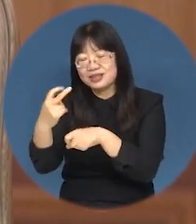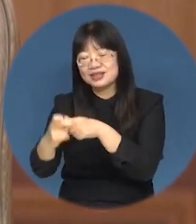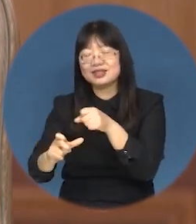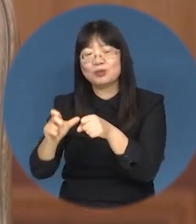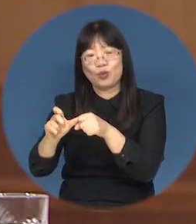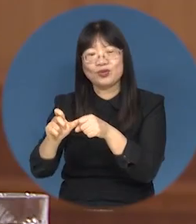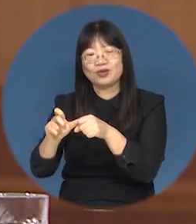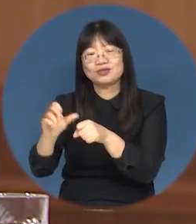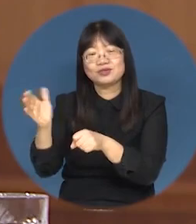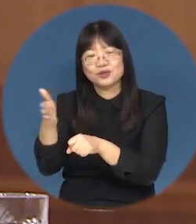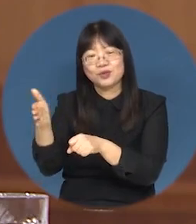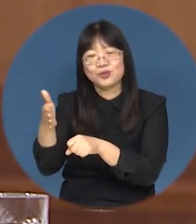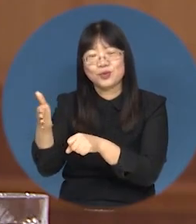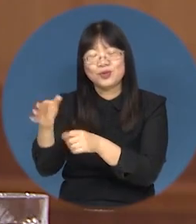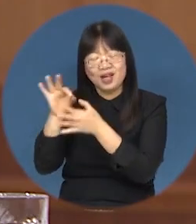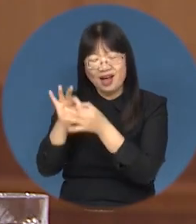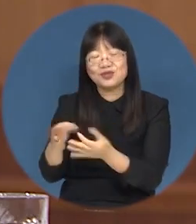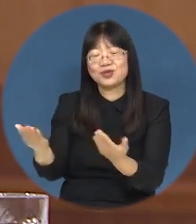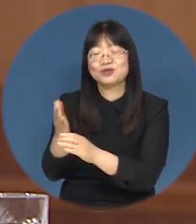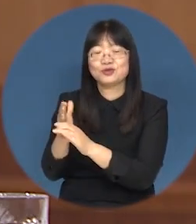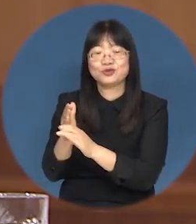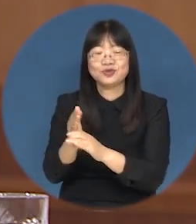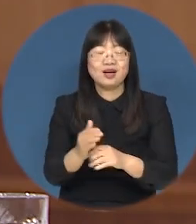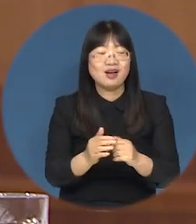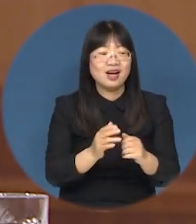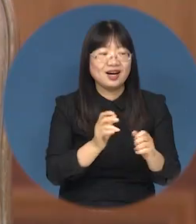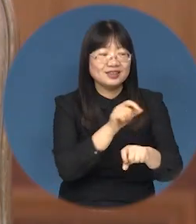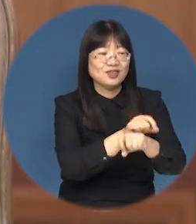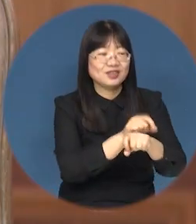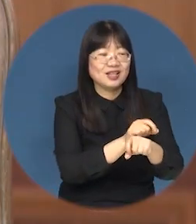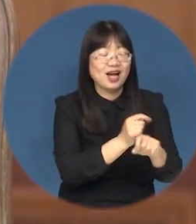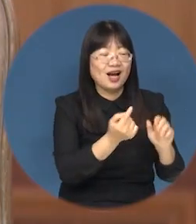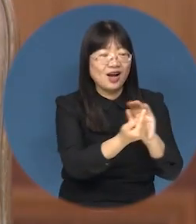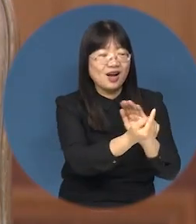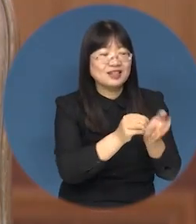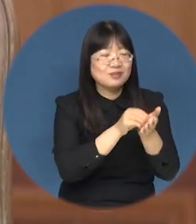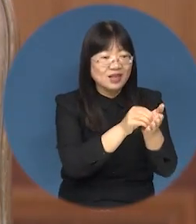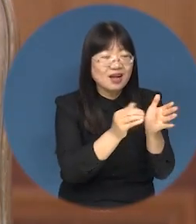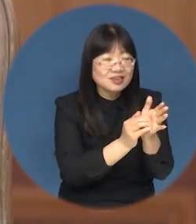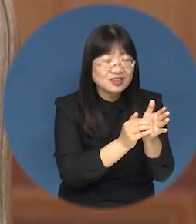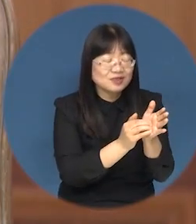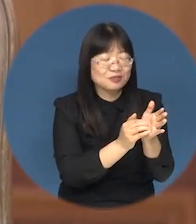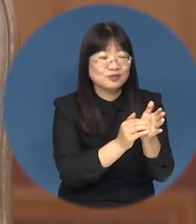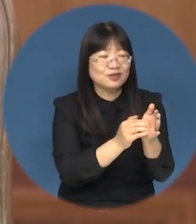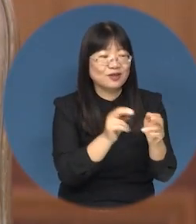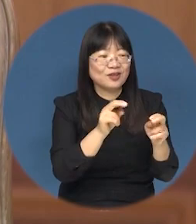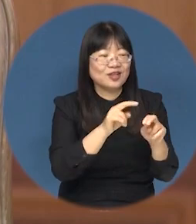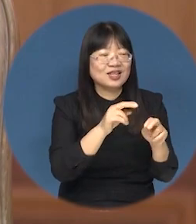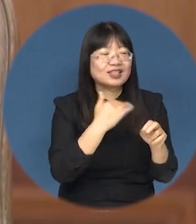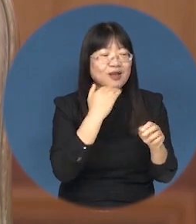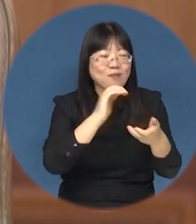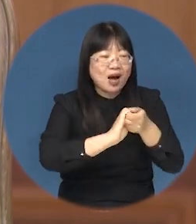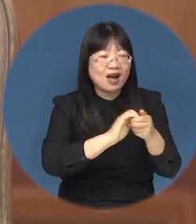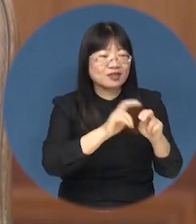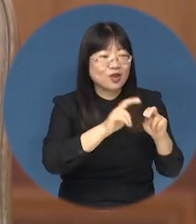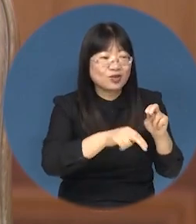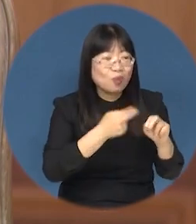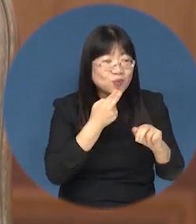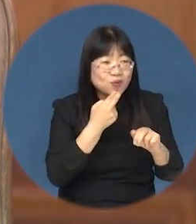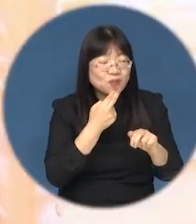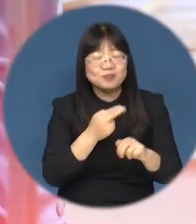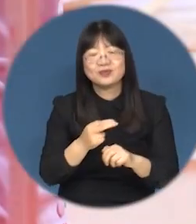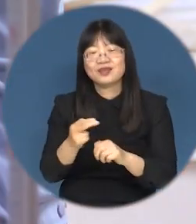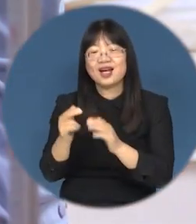네. 그 비결은 뭐라고 생각하세요? 왜 직원들이 한 번 들어오면 안 가족이죠? 저는 그냥 비결은 어떤 특별한 비결이 있는 게